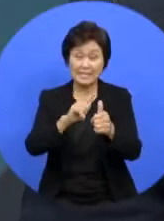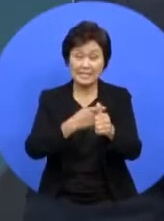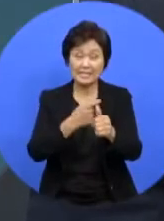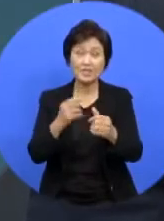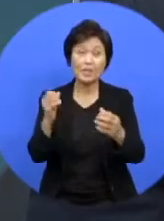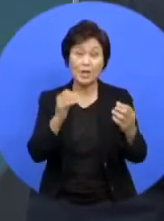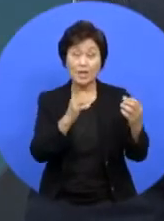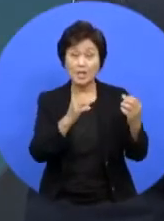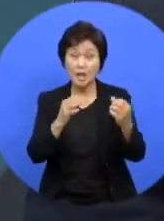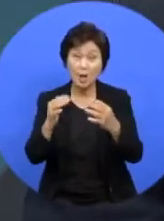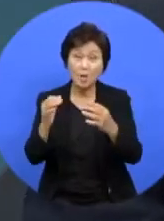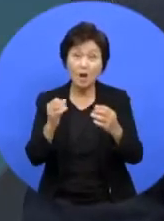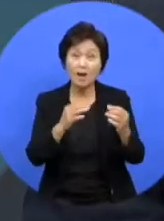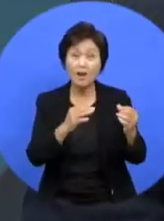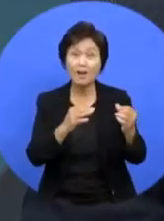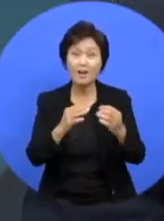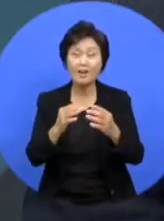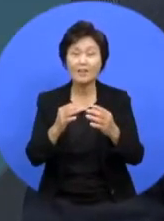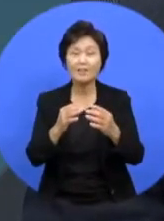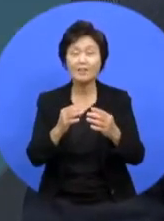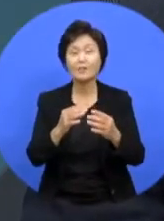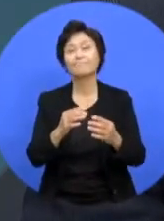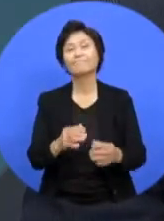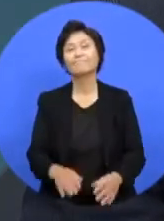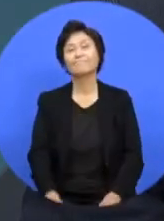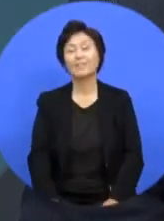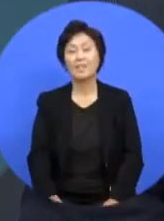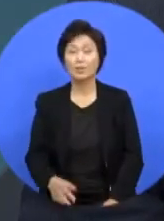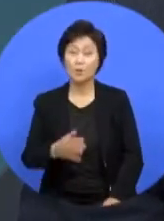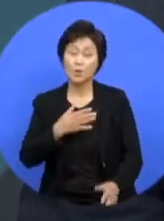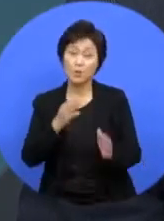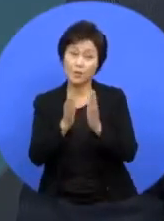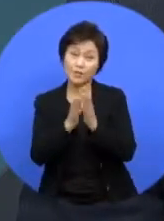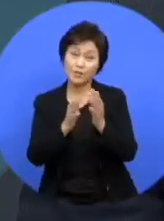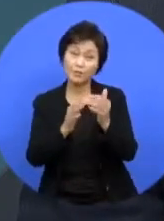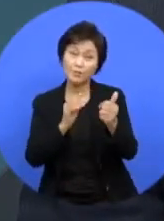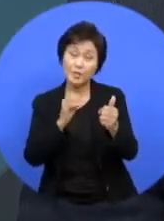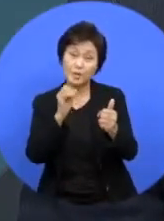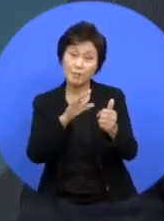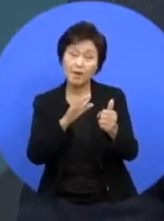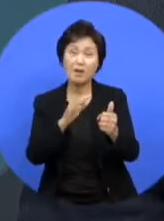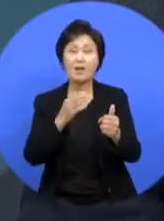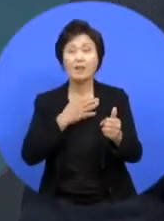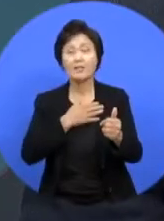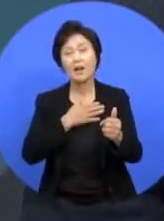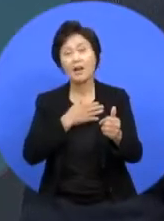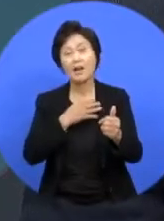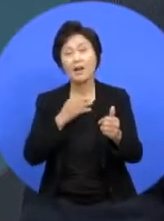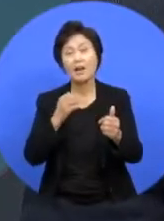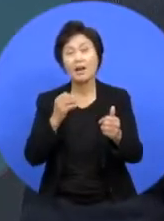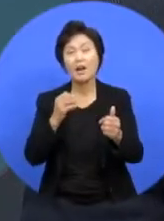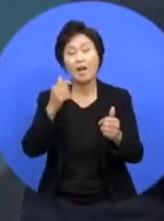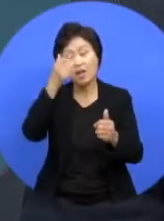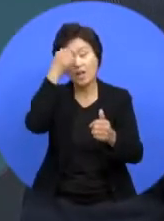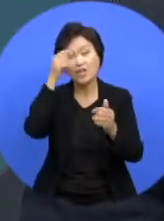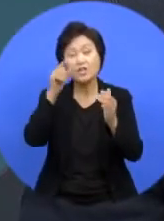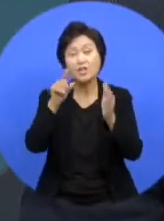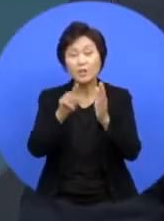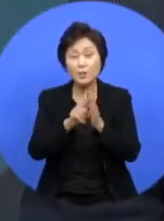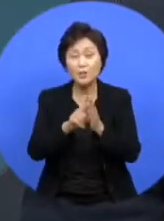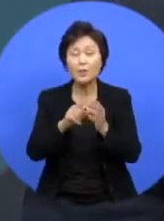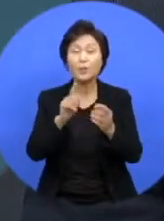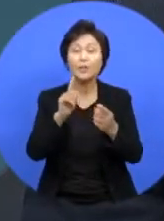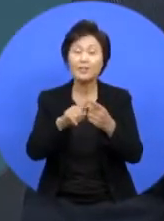친구가 저한테 아 내가 너랑 그리고 또 학교에서 이런 얘기를 많이 기독교적인 얘기를 많이 하다